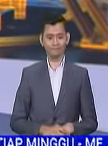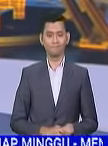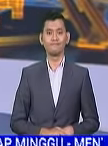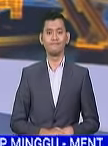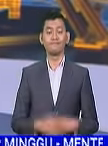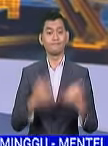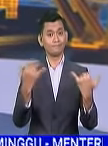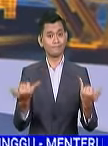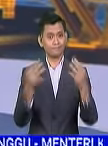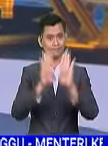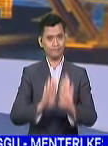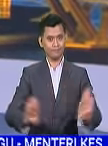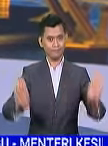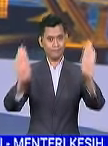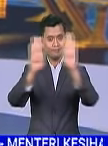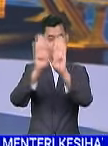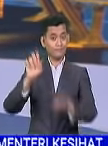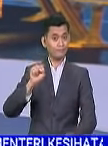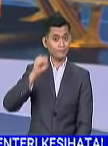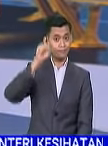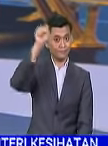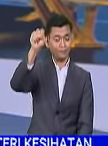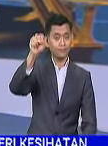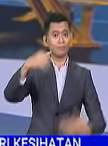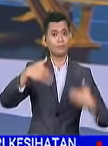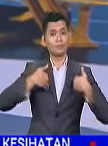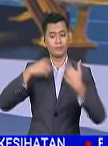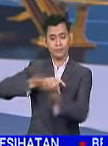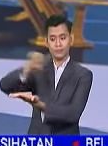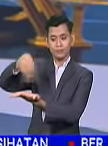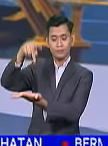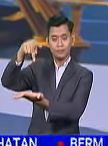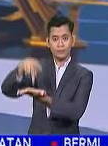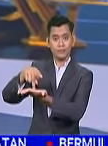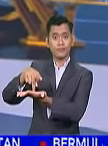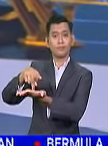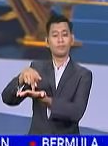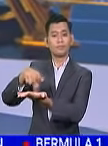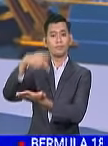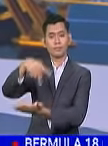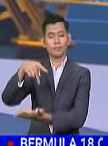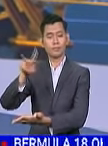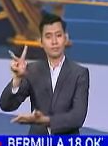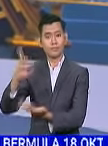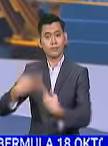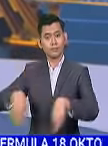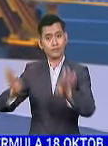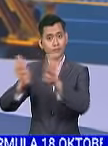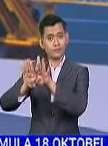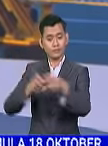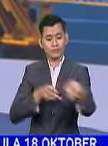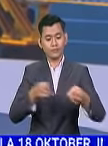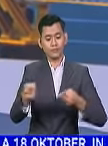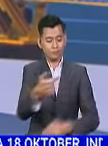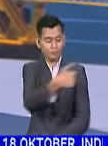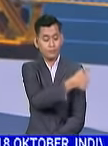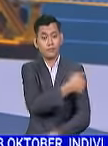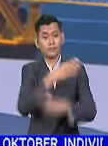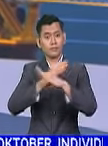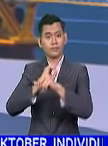Baik, fokus negeri di bawah bayu, sebahagian besar pusat pemberian vaksin PPV awam ditutup. Bagaimanapun, usaha vaksinasi